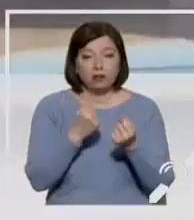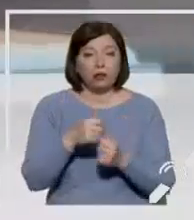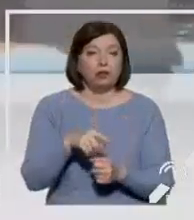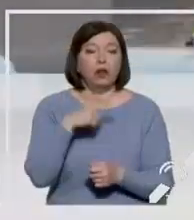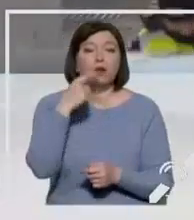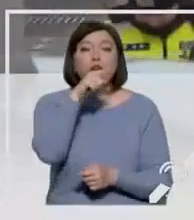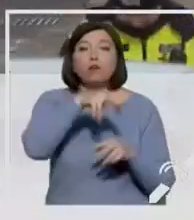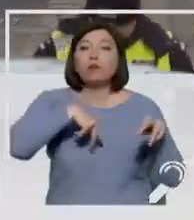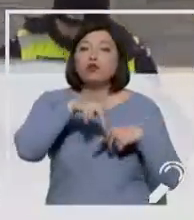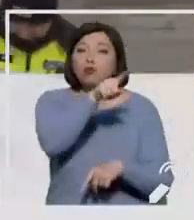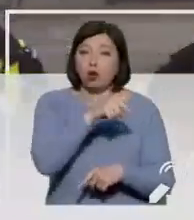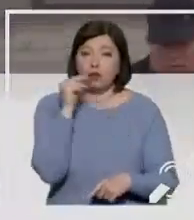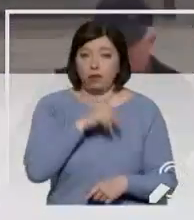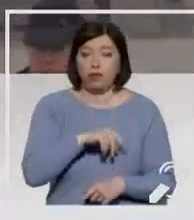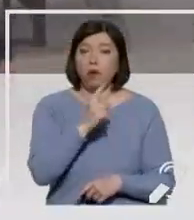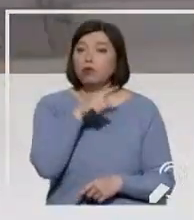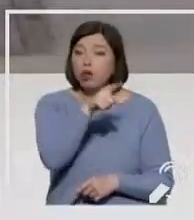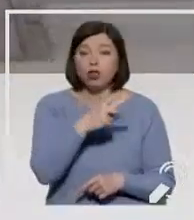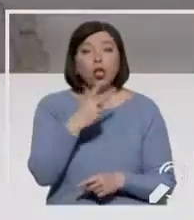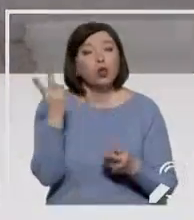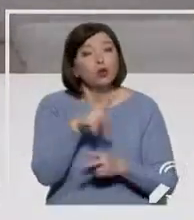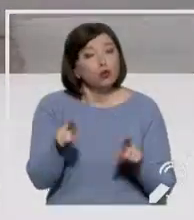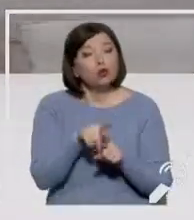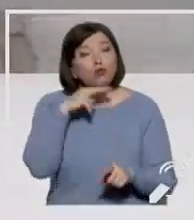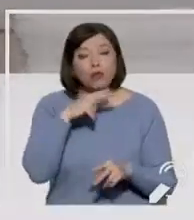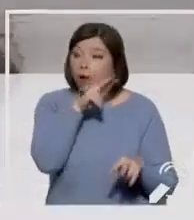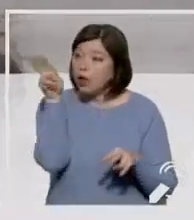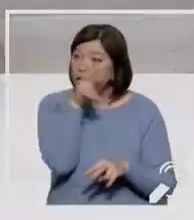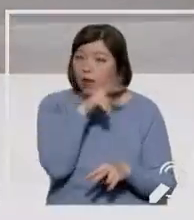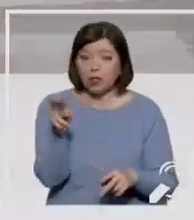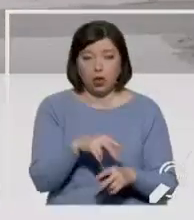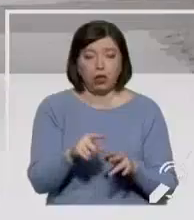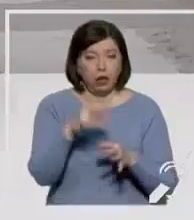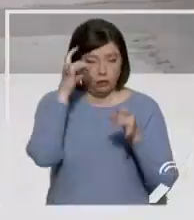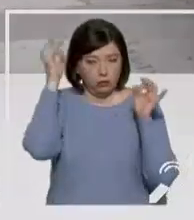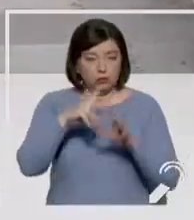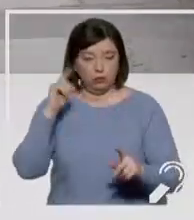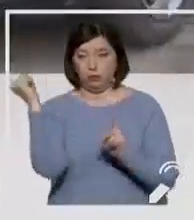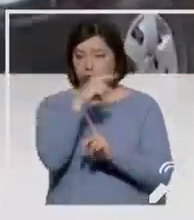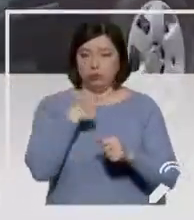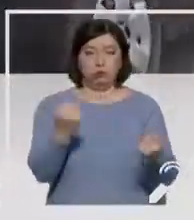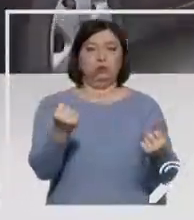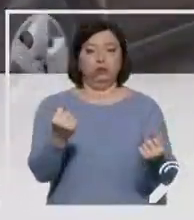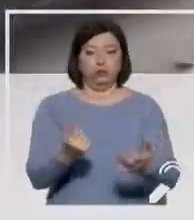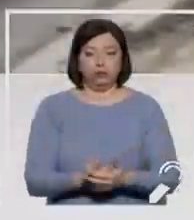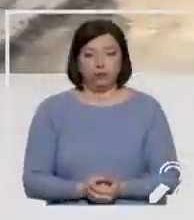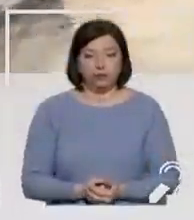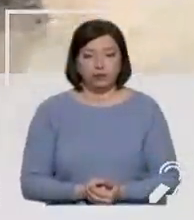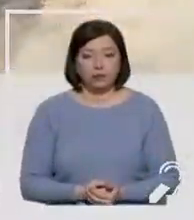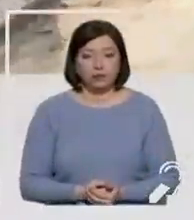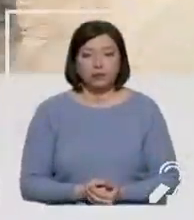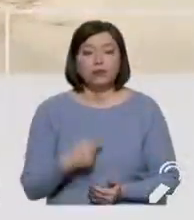vina pe pietoni și spun că aceștia nu se asigură la traversarea străzii și apar brusc petrecerile pietonale eu eram deja pe